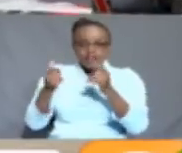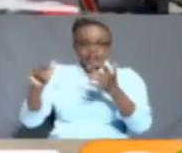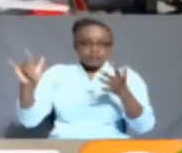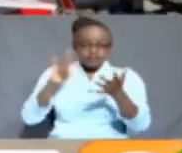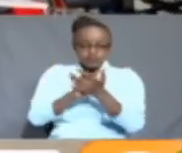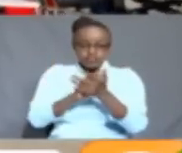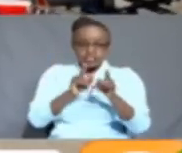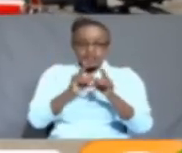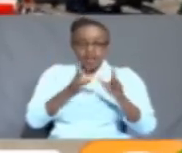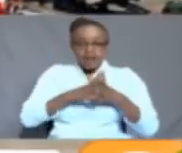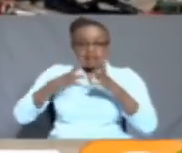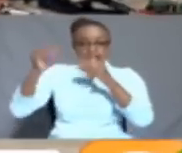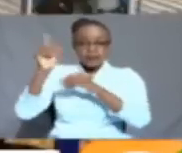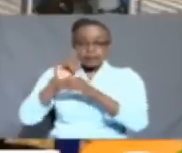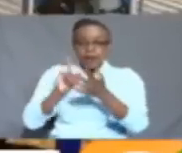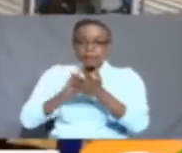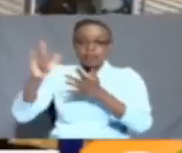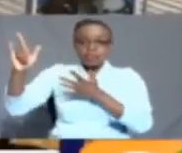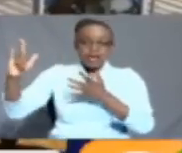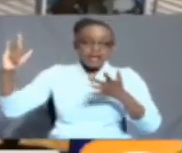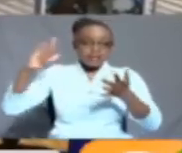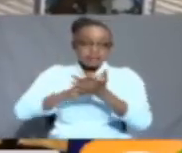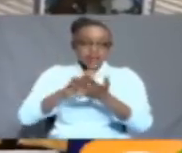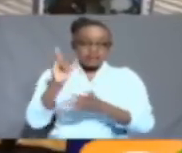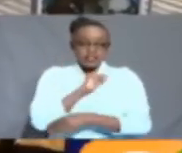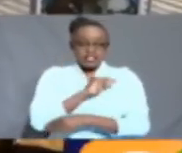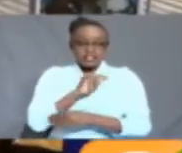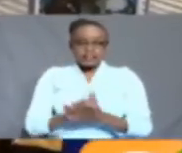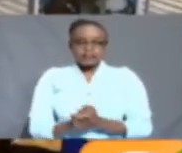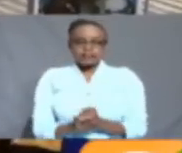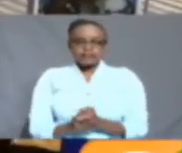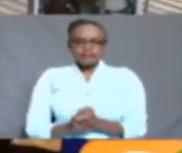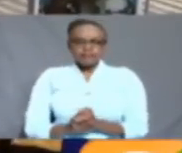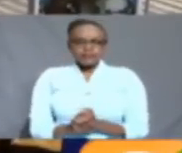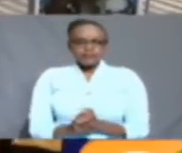tayari zimeondoka na kutua. Faiza Maganga, Runinga ya Citizen.